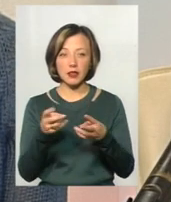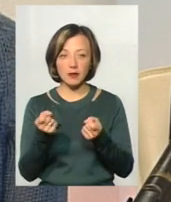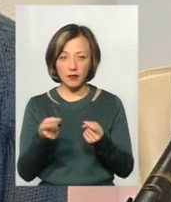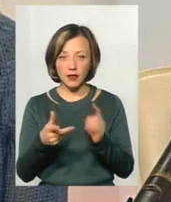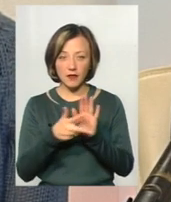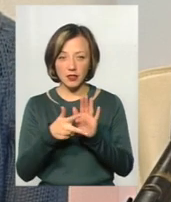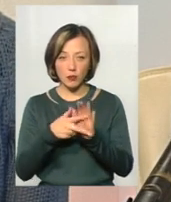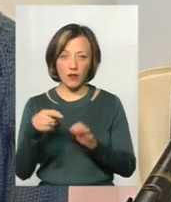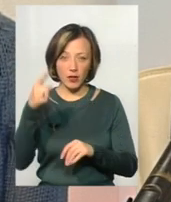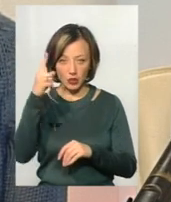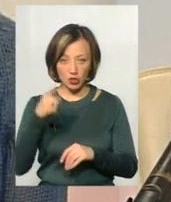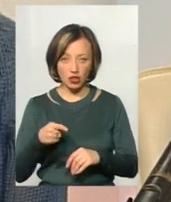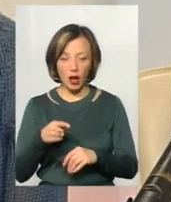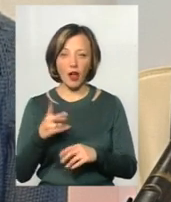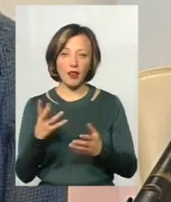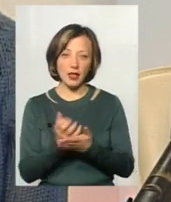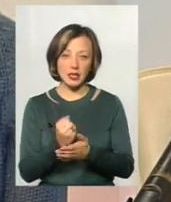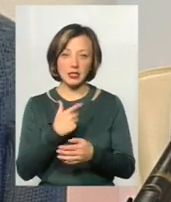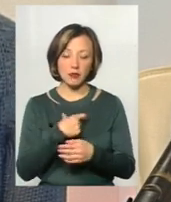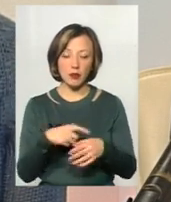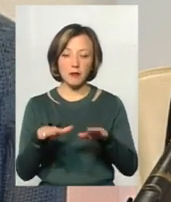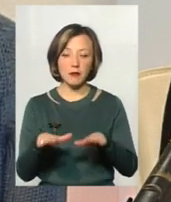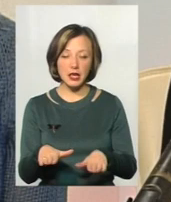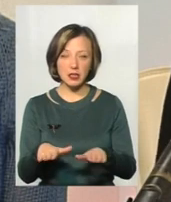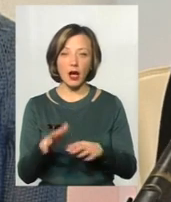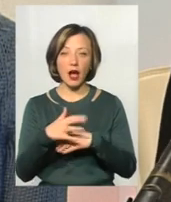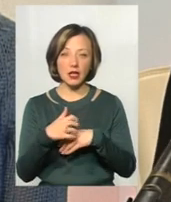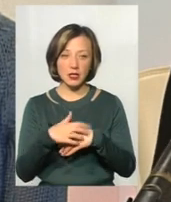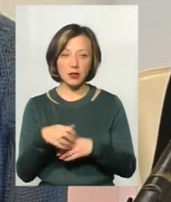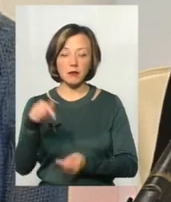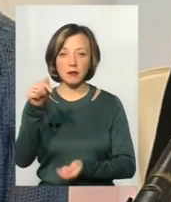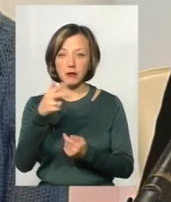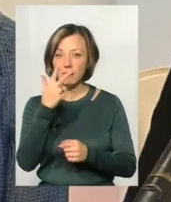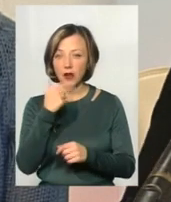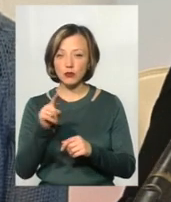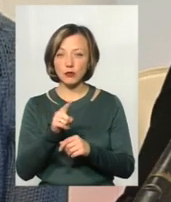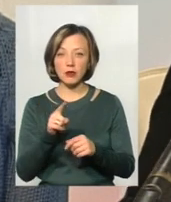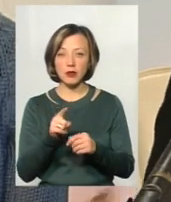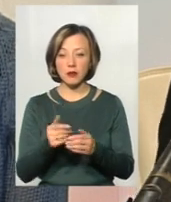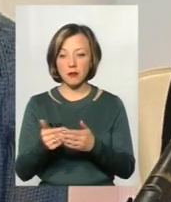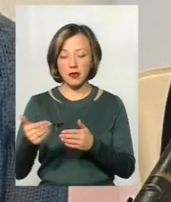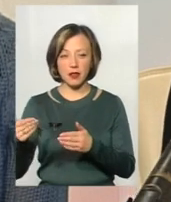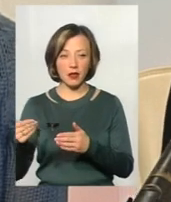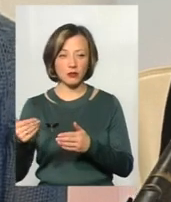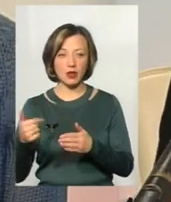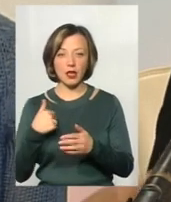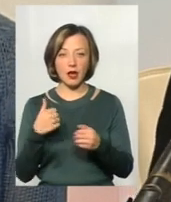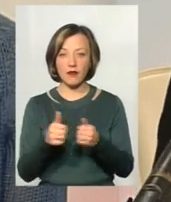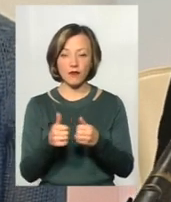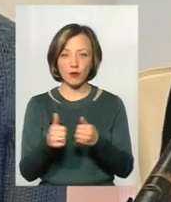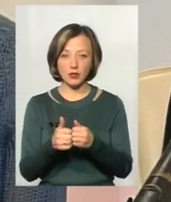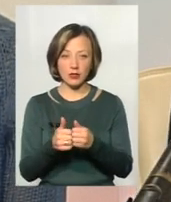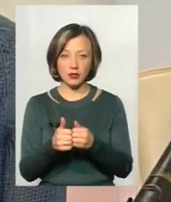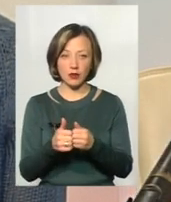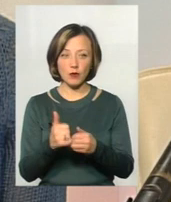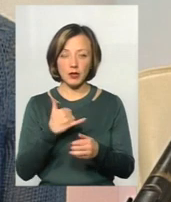с 8-го этажа, а найдите себе место. Коты, они приспосабливаются, чтобы отойти чуть подальше. Я возле подъезда, не возле